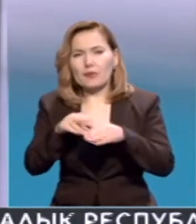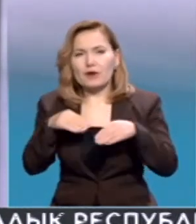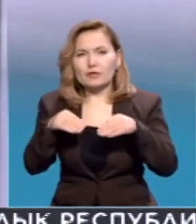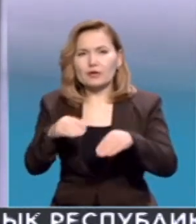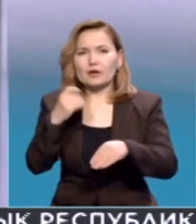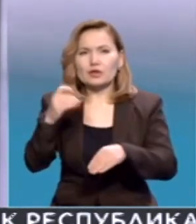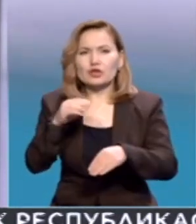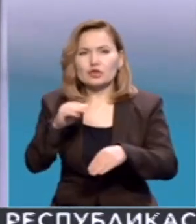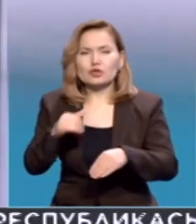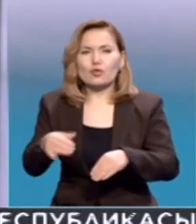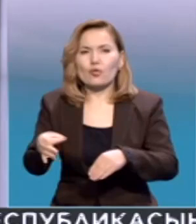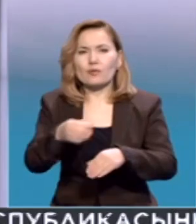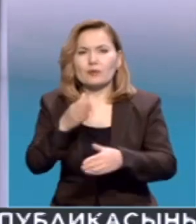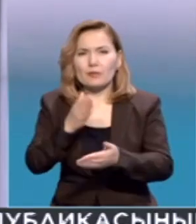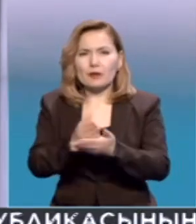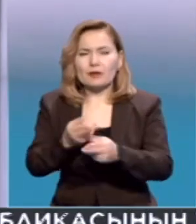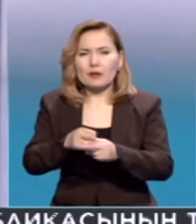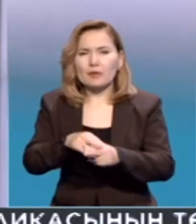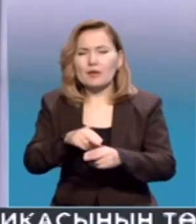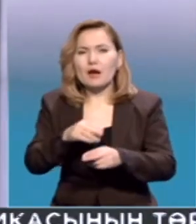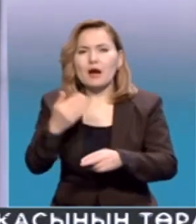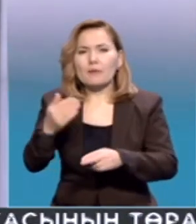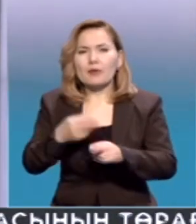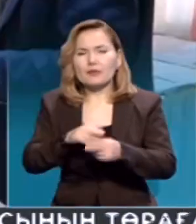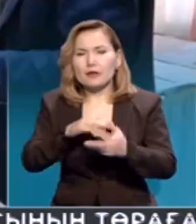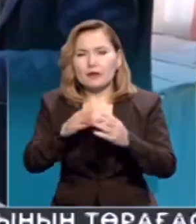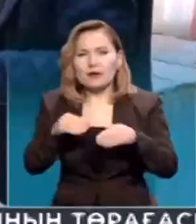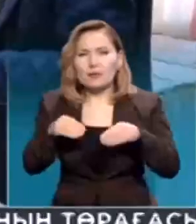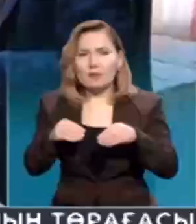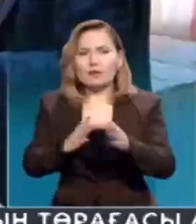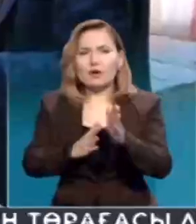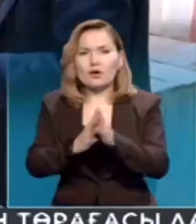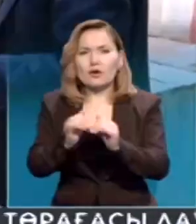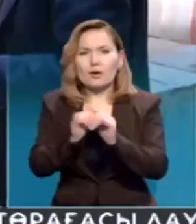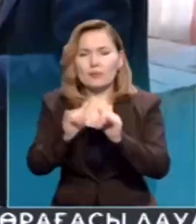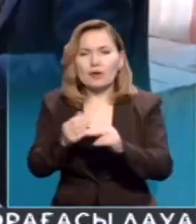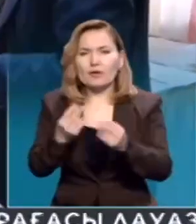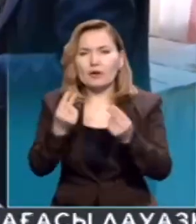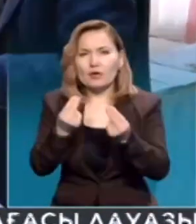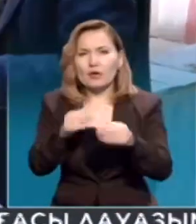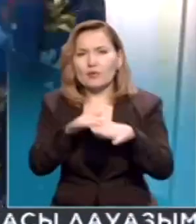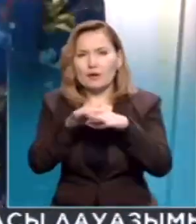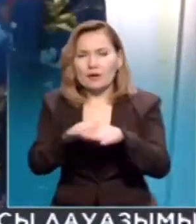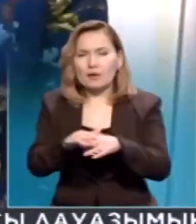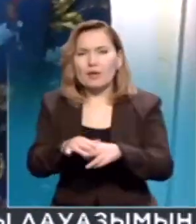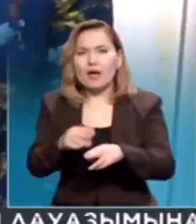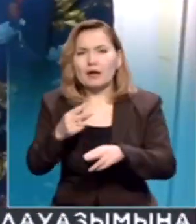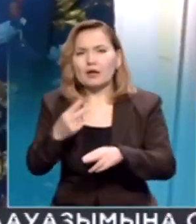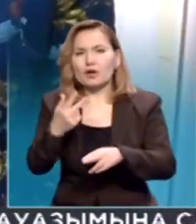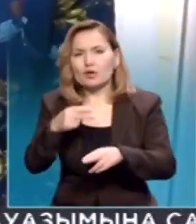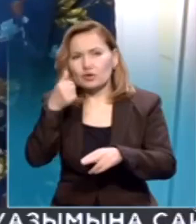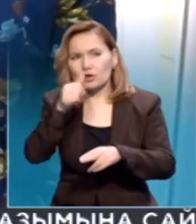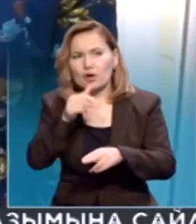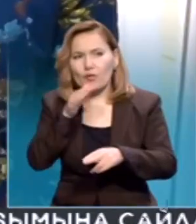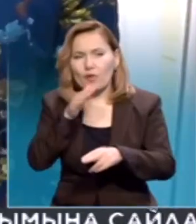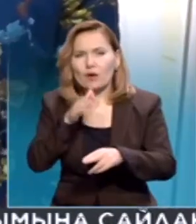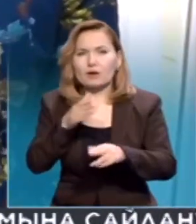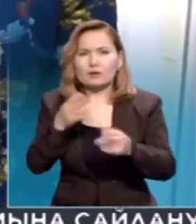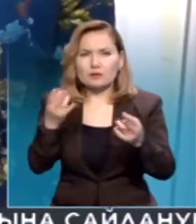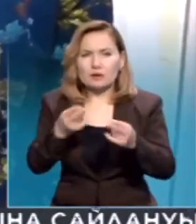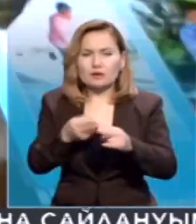шаруашылық Жетісу облысында ғана бар. Мұндағы мамандар аналық тұқымды өсіру үшін қыруар қаржымен 2-3 жыл уақыт кетеді